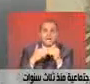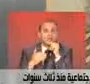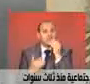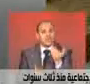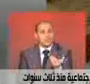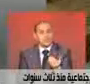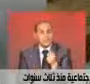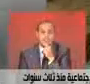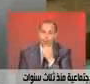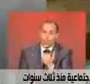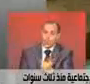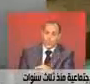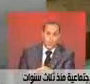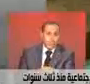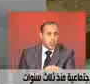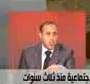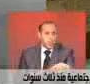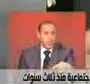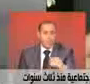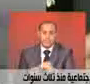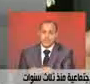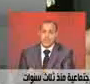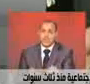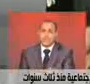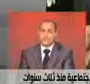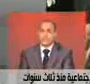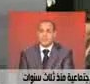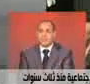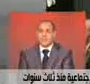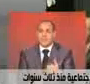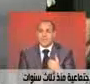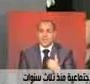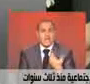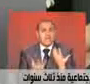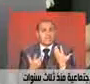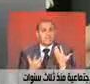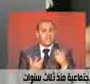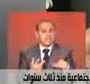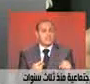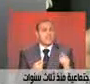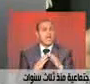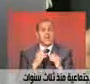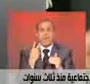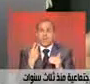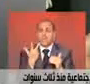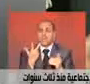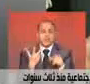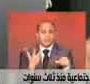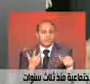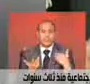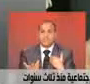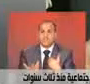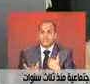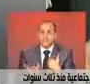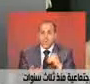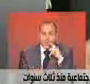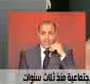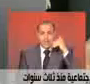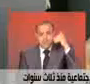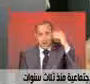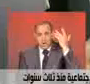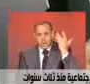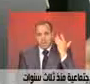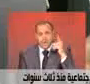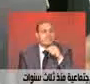كثيرا لتطول معها معاناتهم. أنا 8 الكل في دار واحدة، عندي لأولادي الكبار شوي بيتوا في